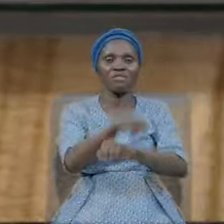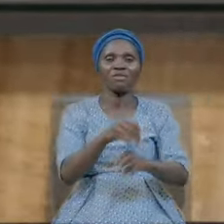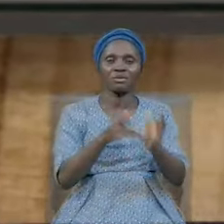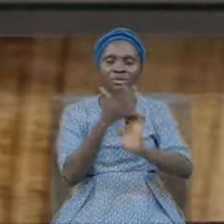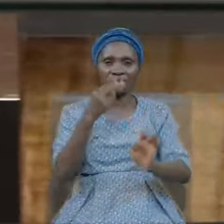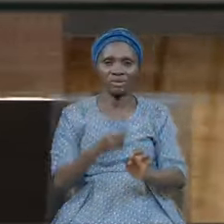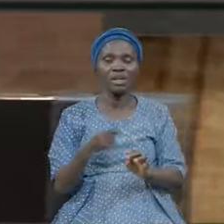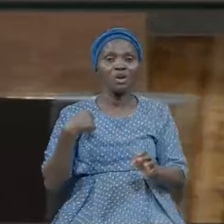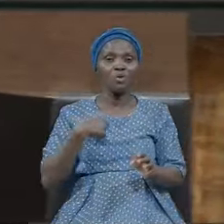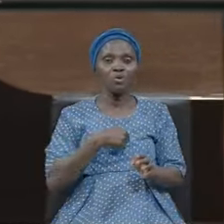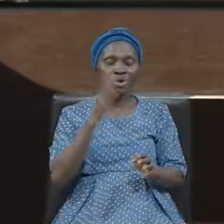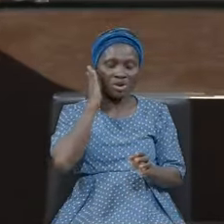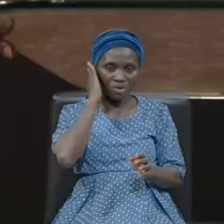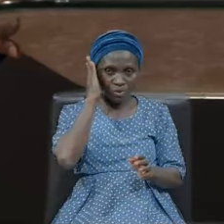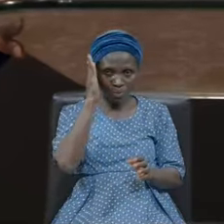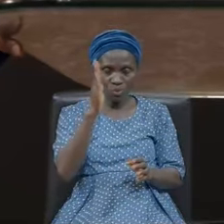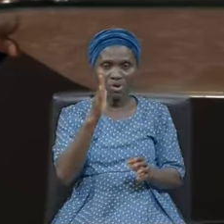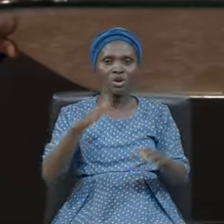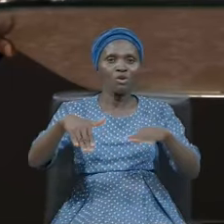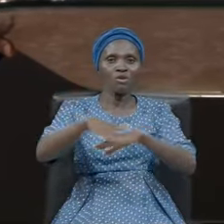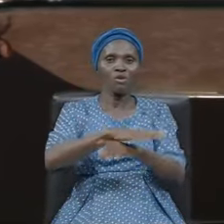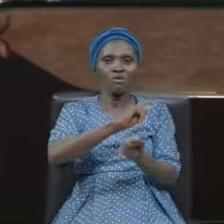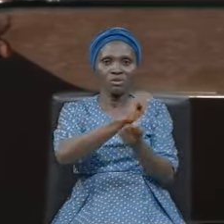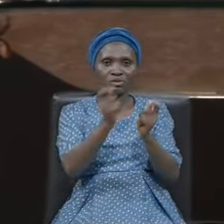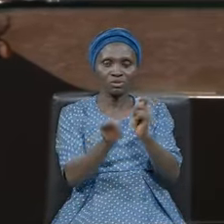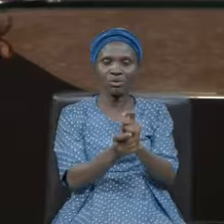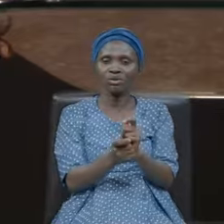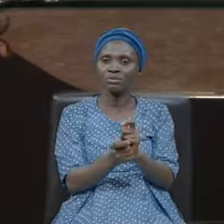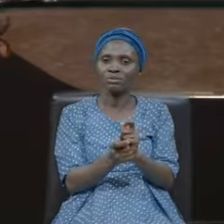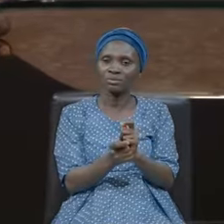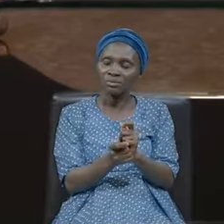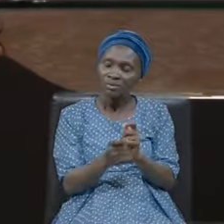Nous allons inverser le projet de l'ennemi.